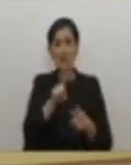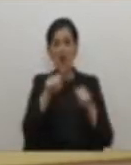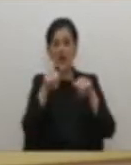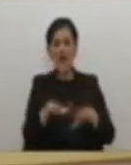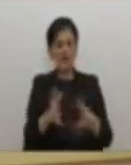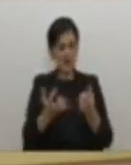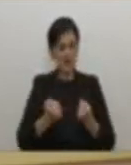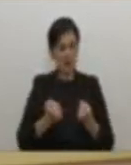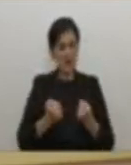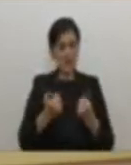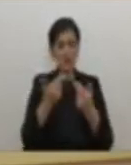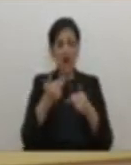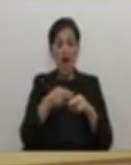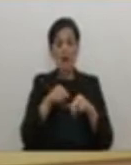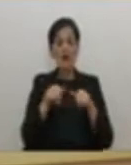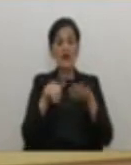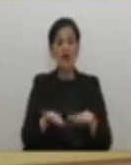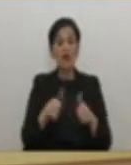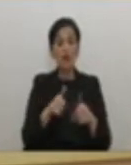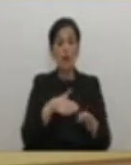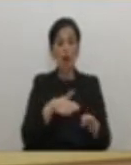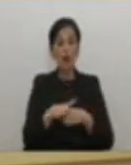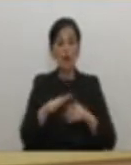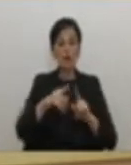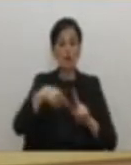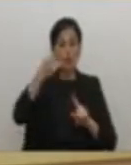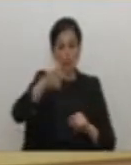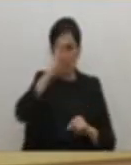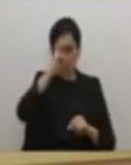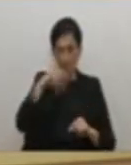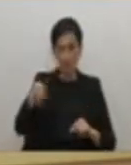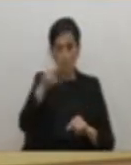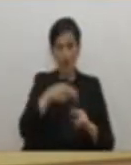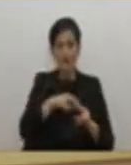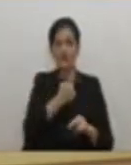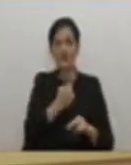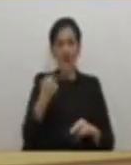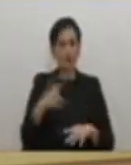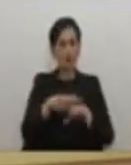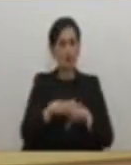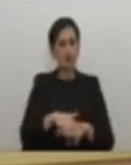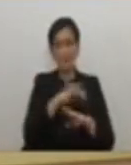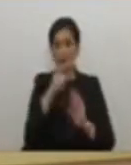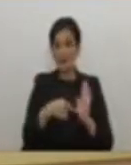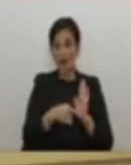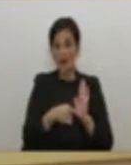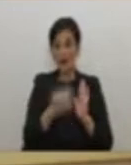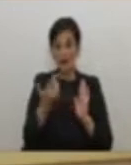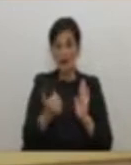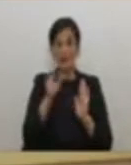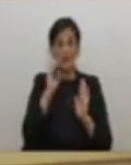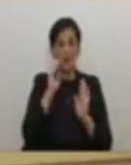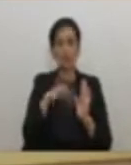იღებენ და ამ გაწყვეტლებას როგორ ასრულებს შემდგომ ხელისუფლება, აი ეს არის სწორედ ერთ-ერთი ფუნდამენტური საკითხი. და